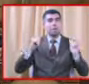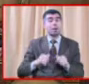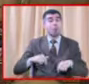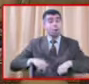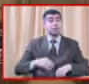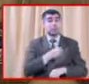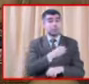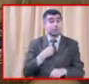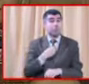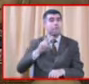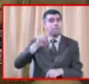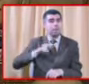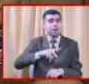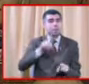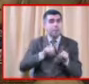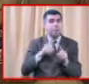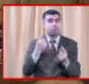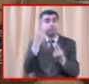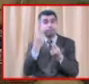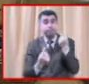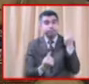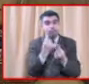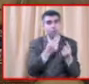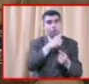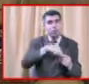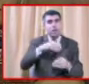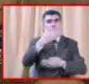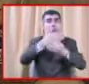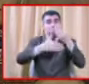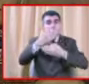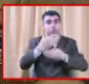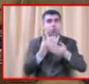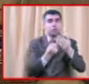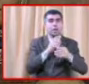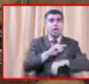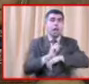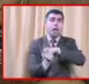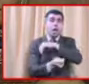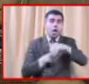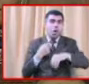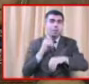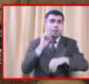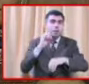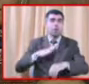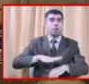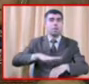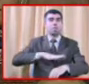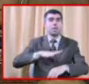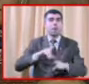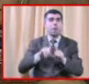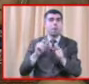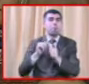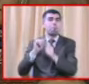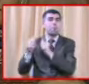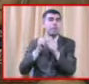ينكر الفوارق والتفاوتات الحاصله في توزيع البنيه التحتيه والمؤسسات الصحيه بين العالم الحضري والقروي والمناطق المعزوله. وانا